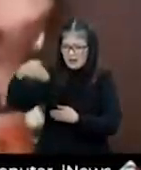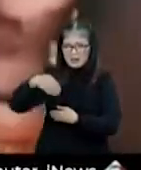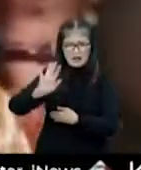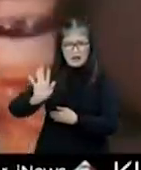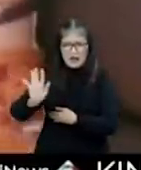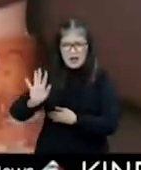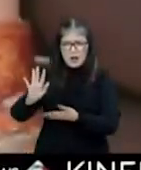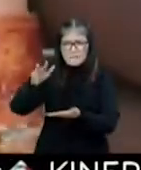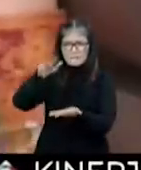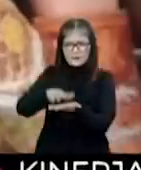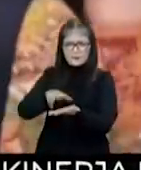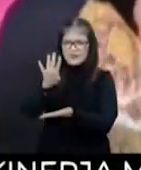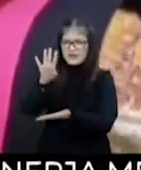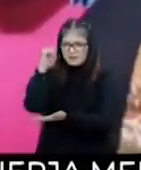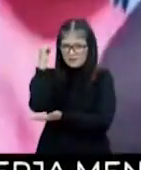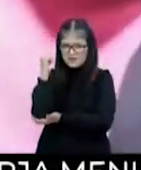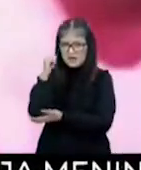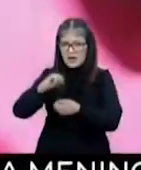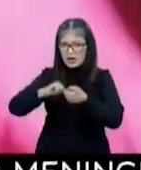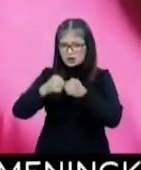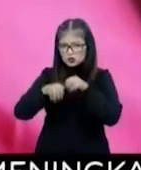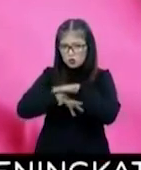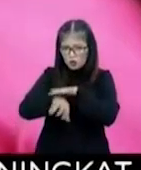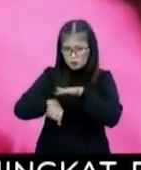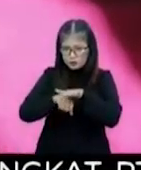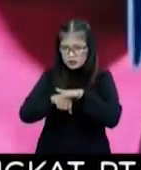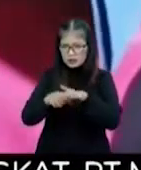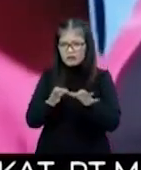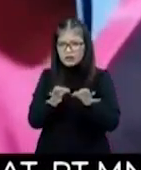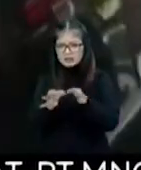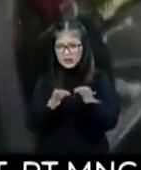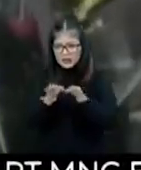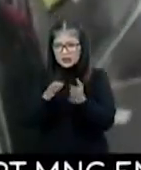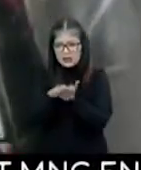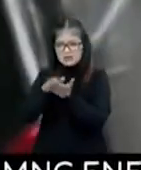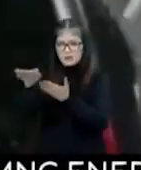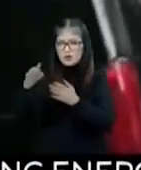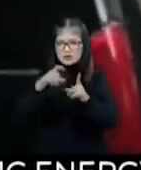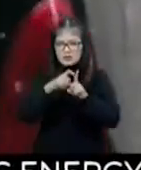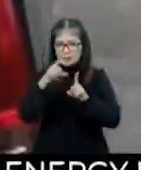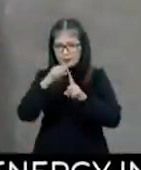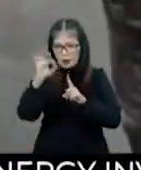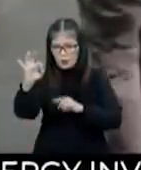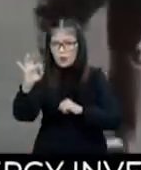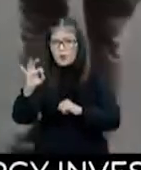penetapan 4 tersangka kasus dugaan korupsi pemberian fasilitas ekspor CPO, KPPU terus mendalami penyelidikan.